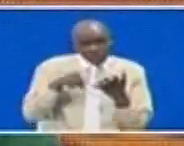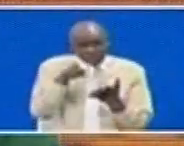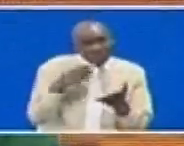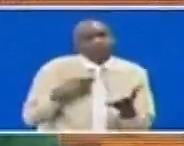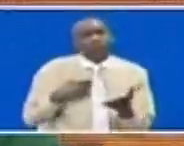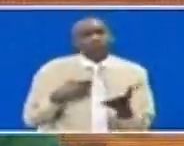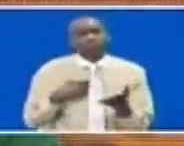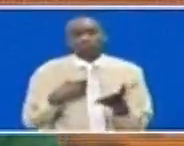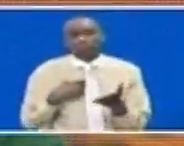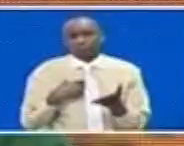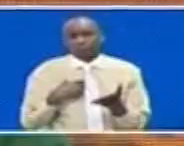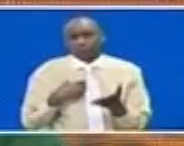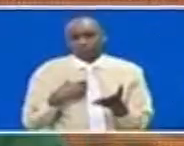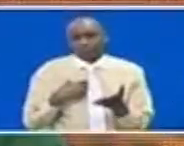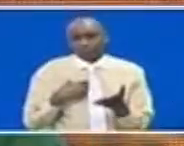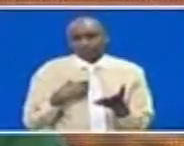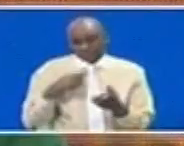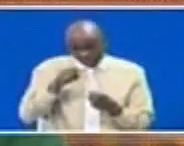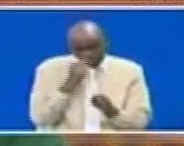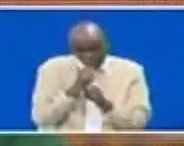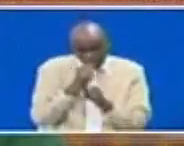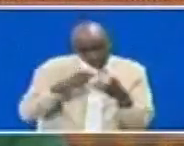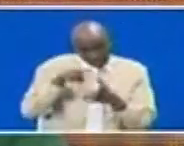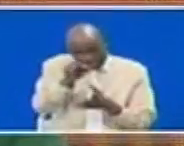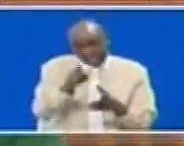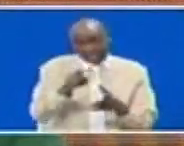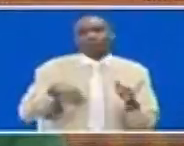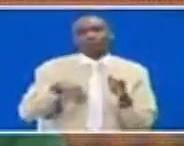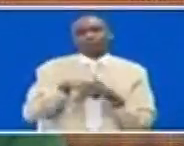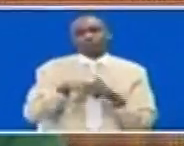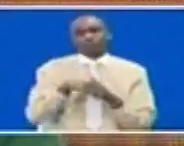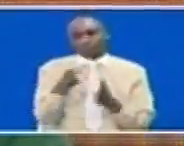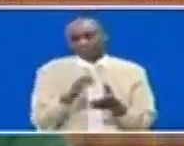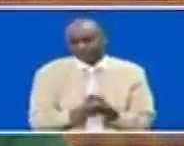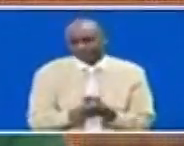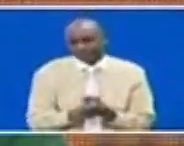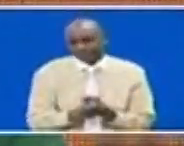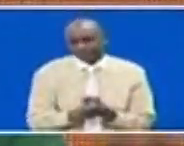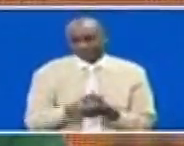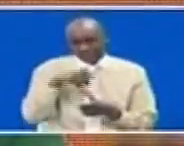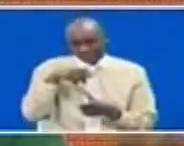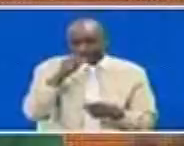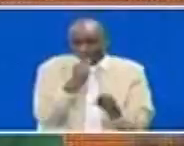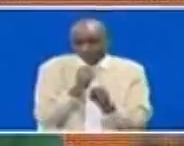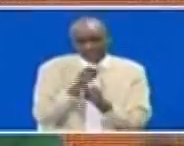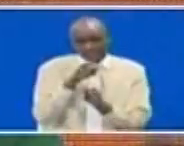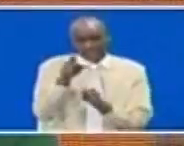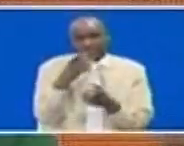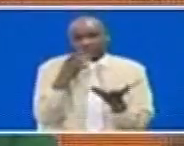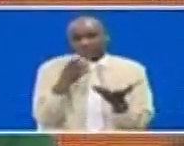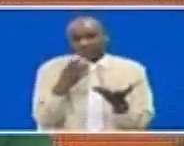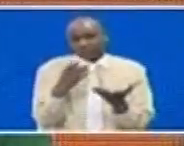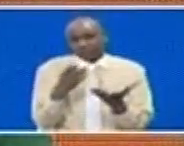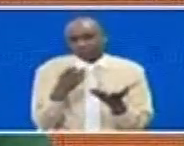kambini siku 12 pekee, chipukizi hao wana imani kuwa wataandikisha matokeo mazuri. Timu hiyo inatumia mashindano haya